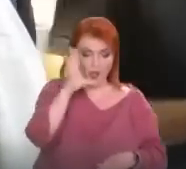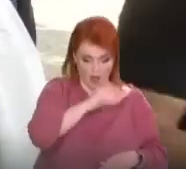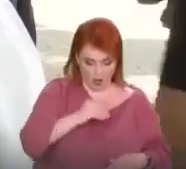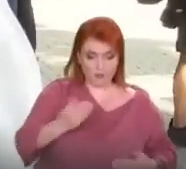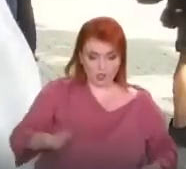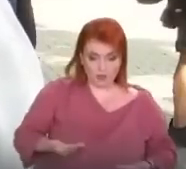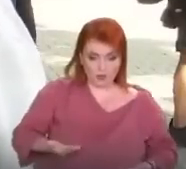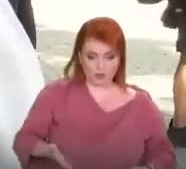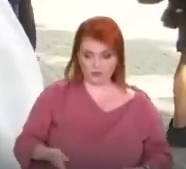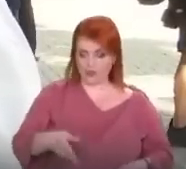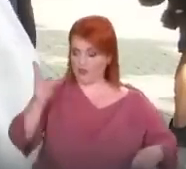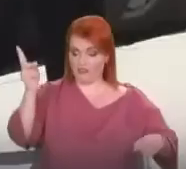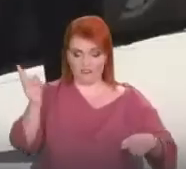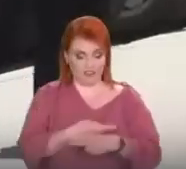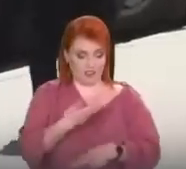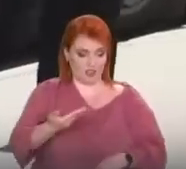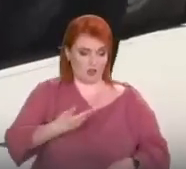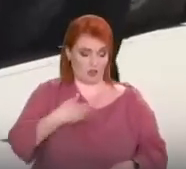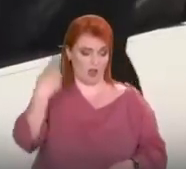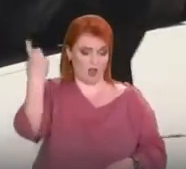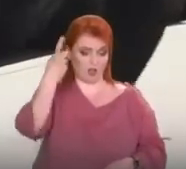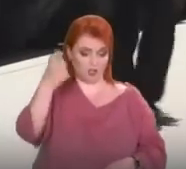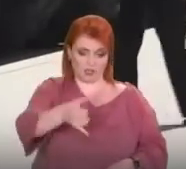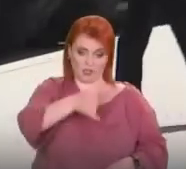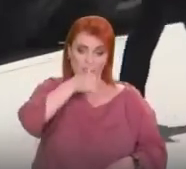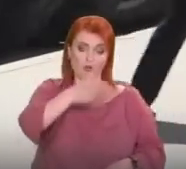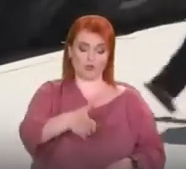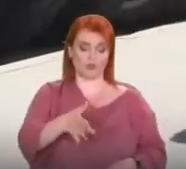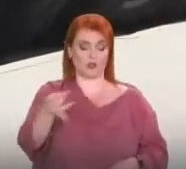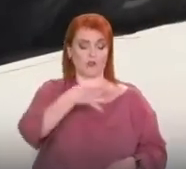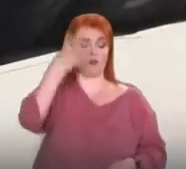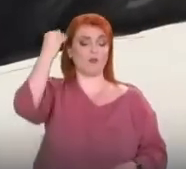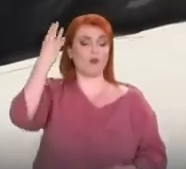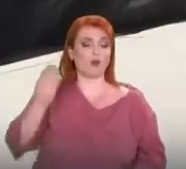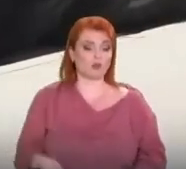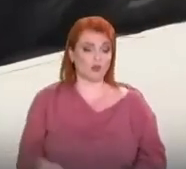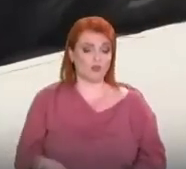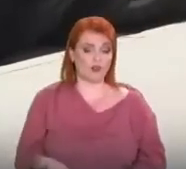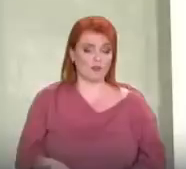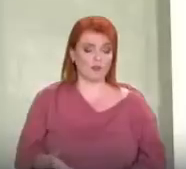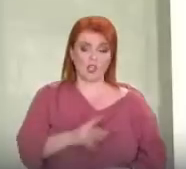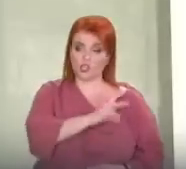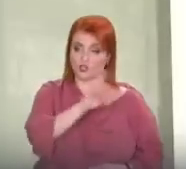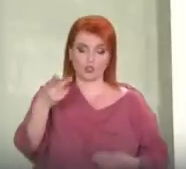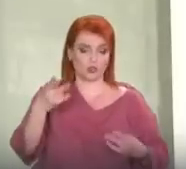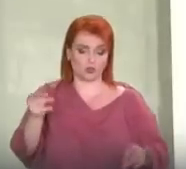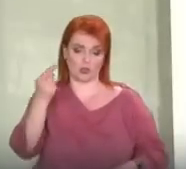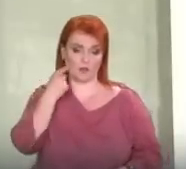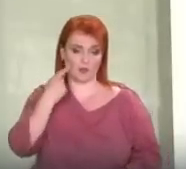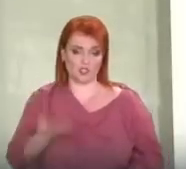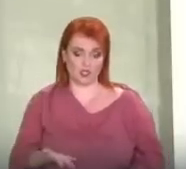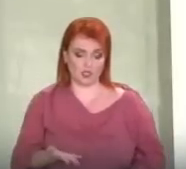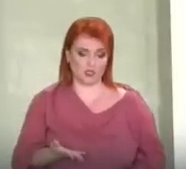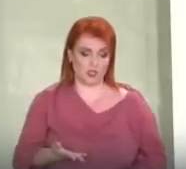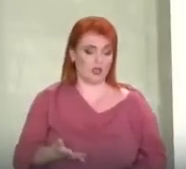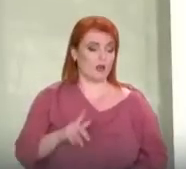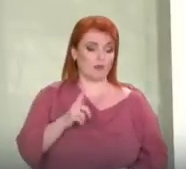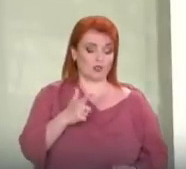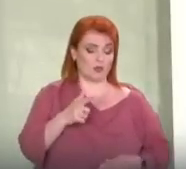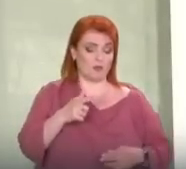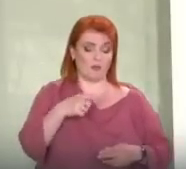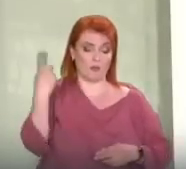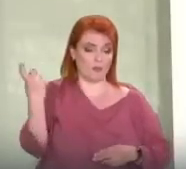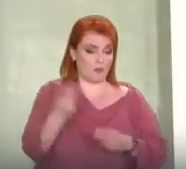numai de atât că lucrează agricultura. Strigăm sos și nu trebuie să supere nimeni. De cealaltă parte, ministrul